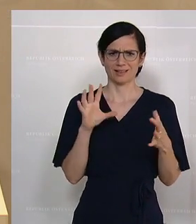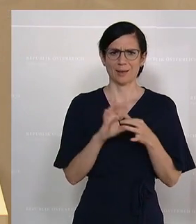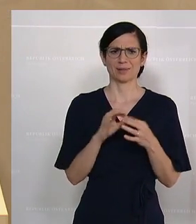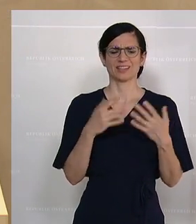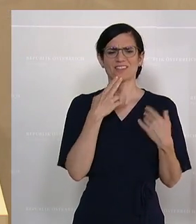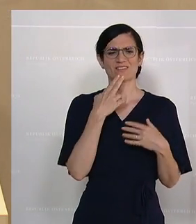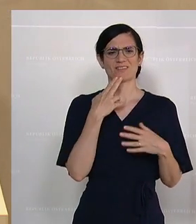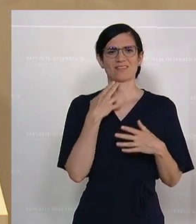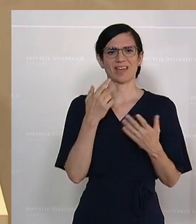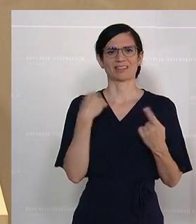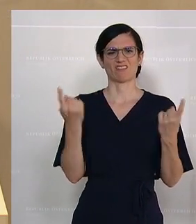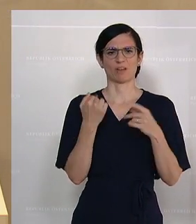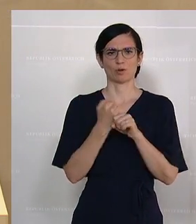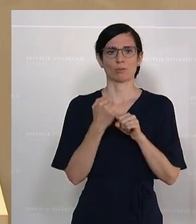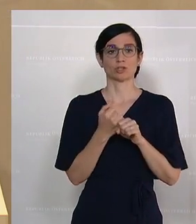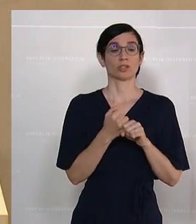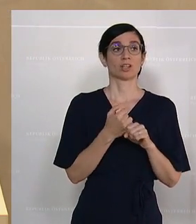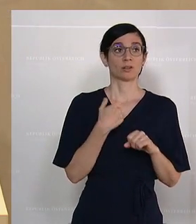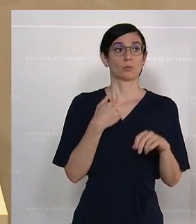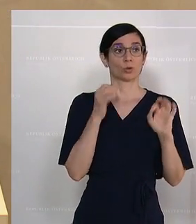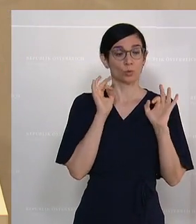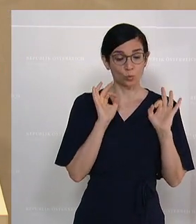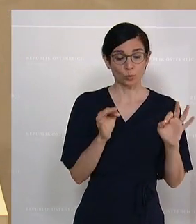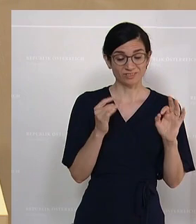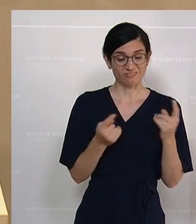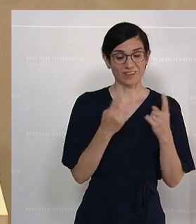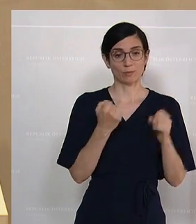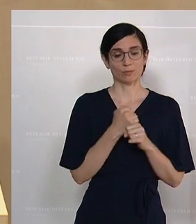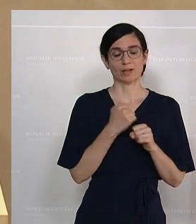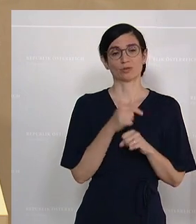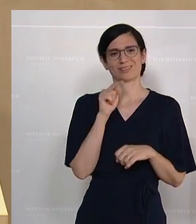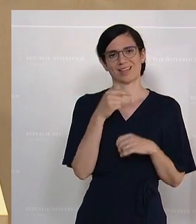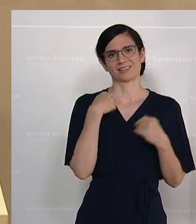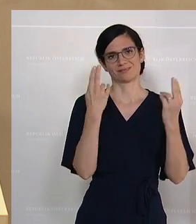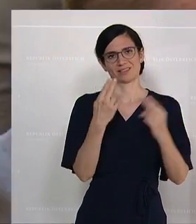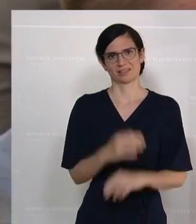eine kampagne macht sondern ob sie gut ist das sollte das einzige kriterium sein